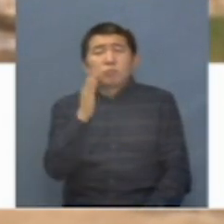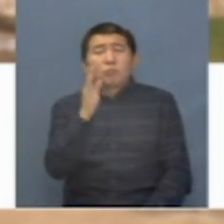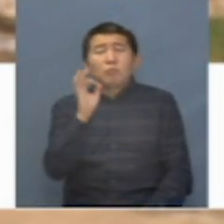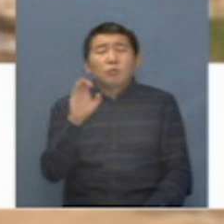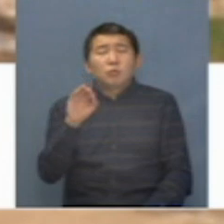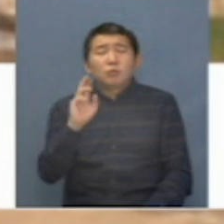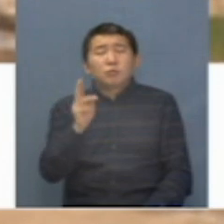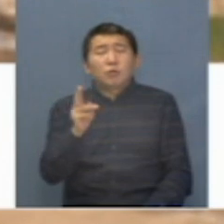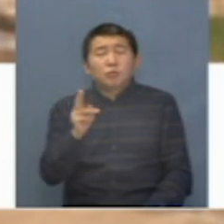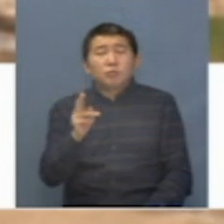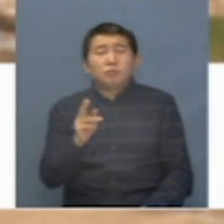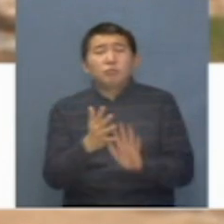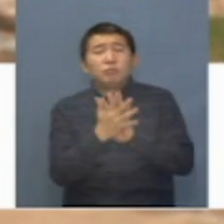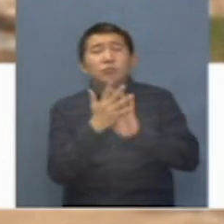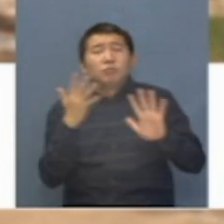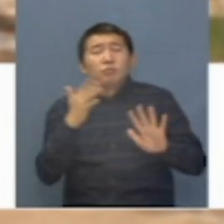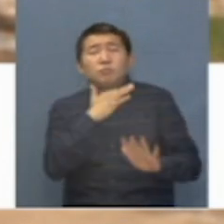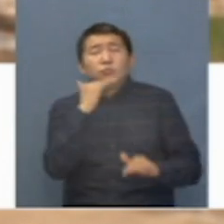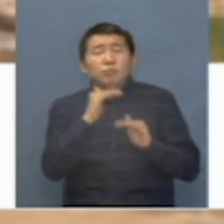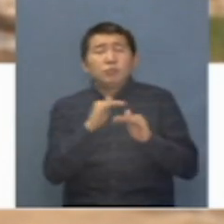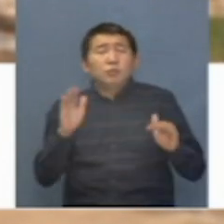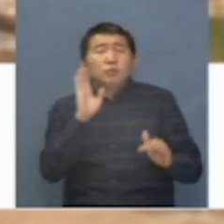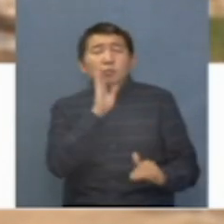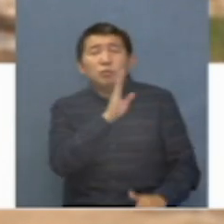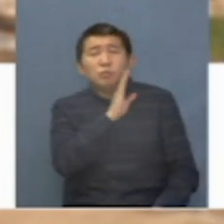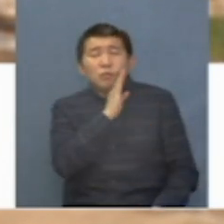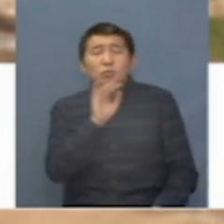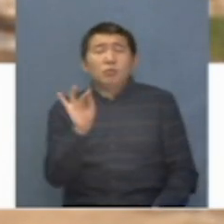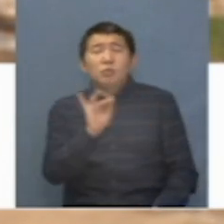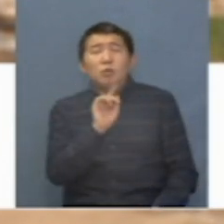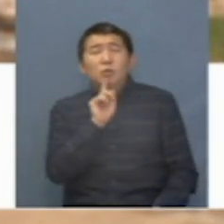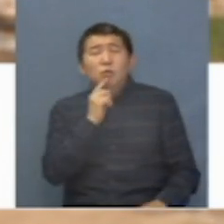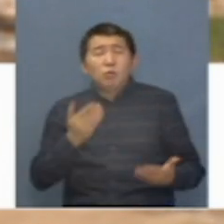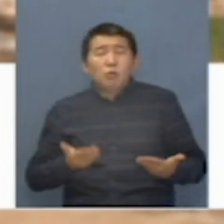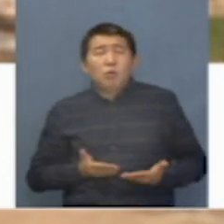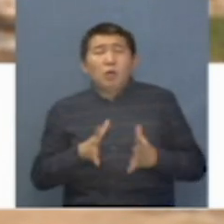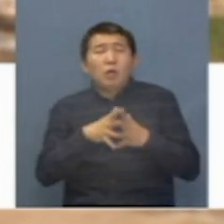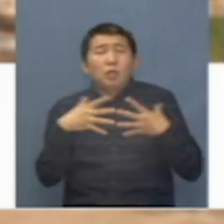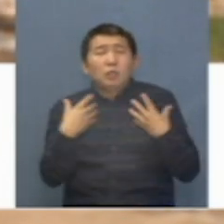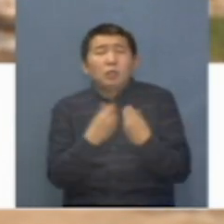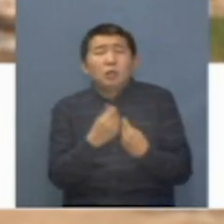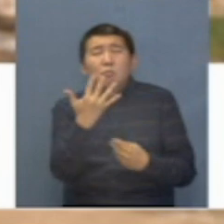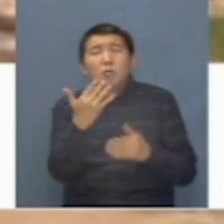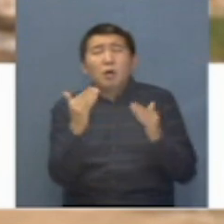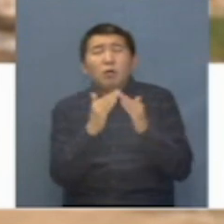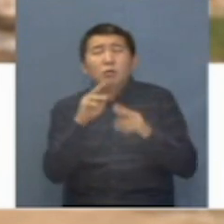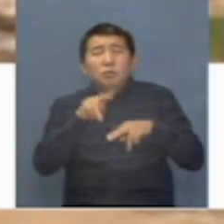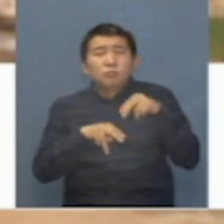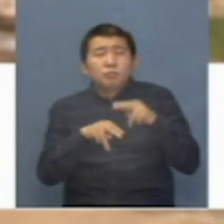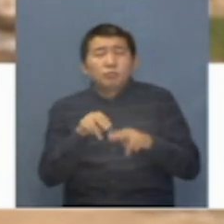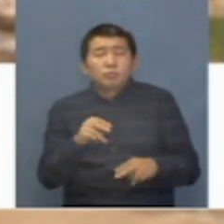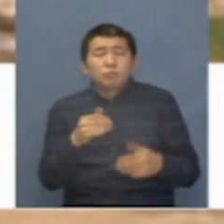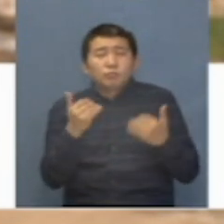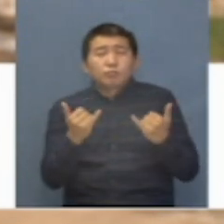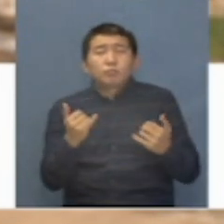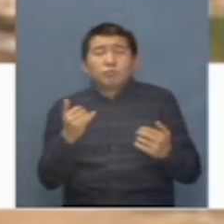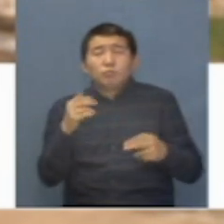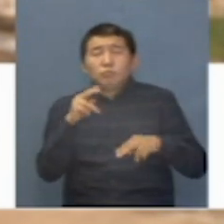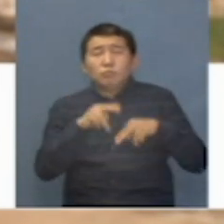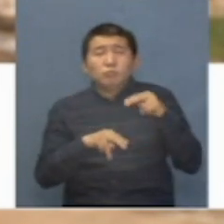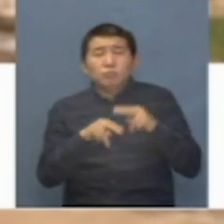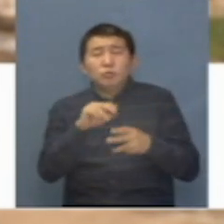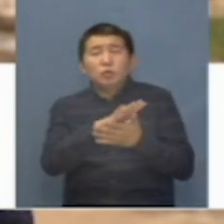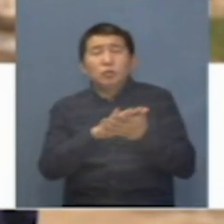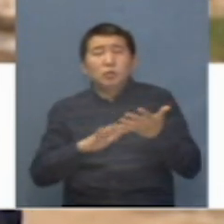біздің ауданда кезекте тұрған көпбалалы аналар мен халықтың әлеуметтік осал топтары үшін 5 үй салынуда. Бүгінгі күнде құрылыс жұмыстары қарқынды